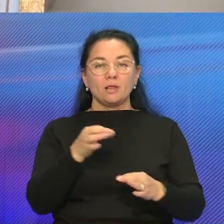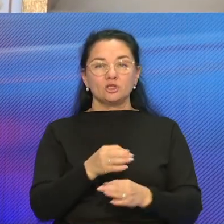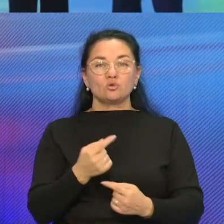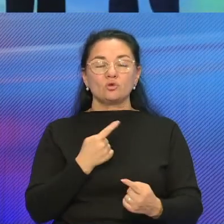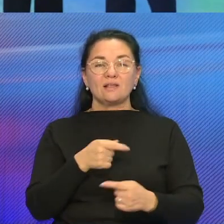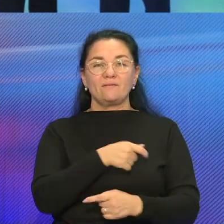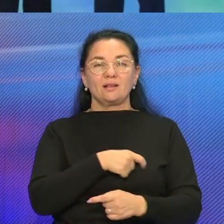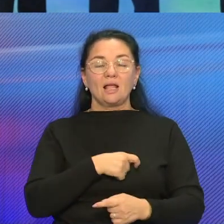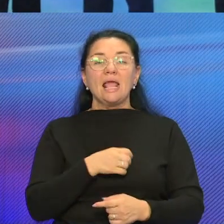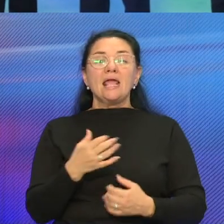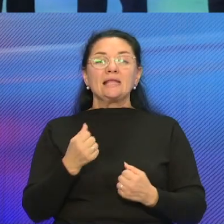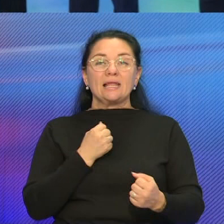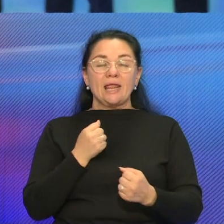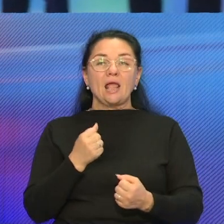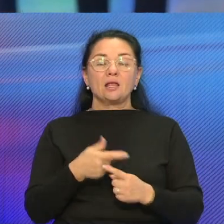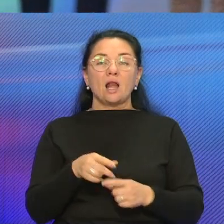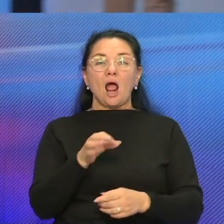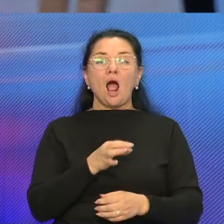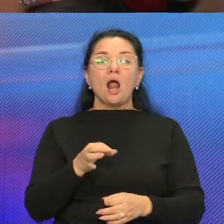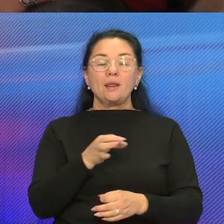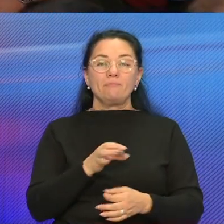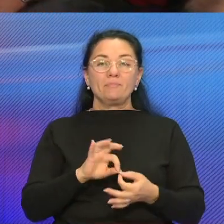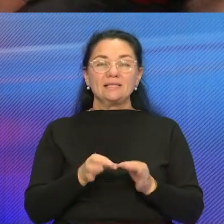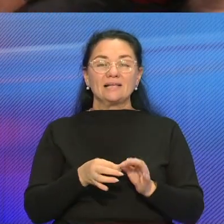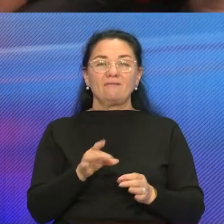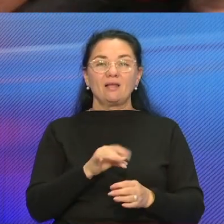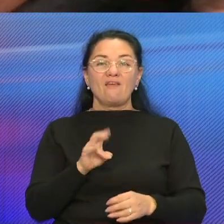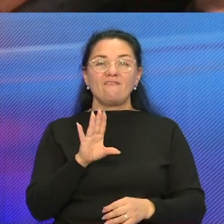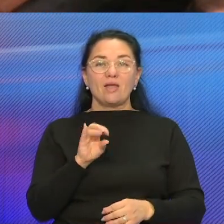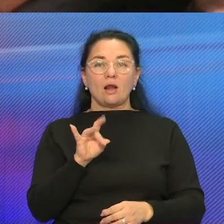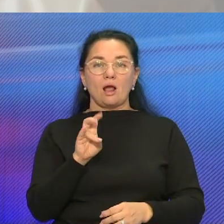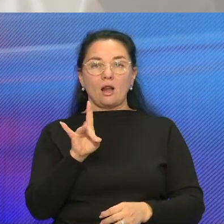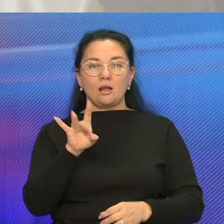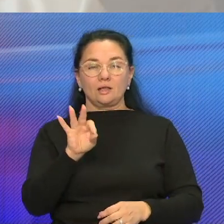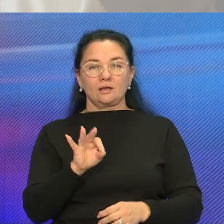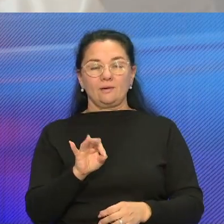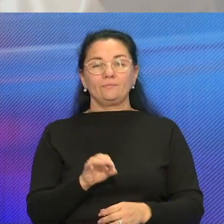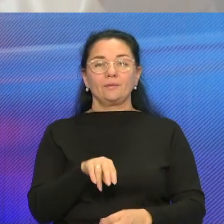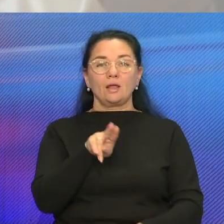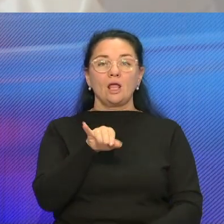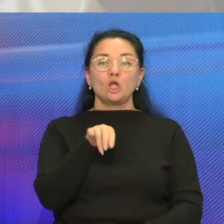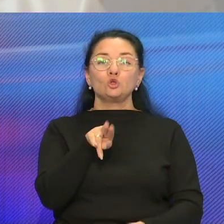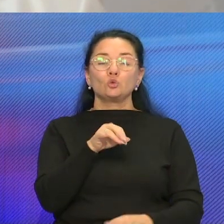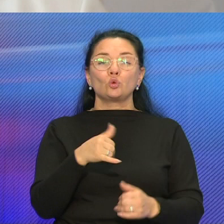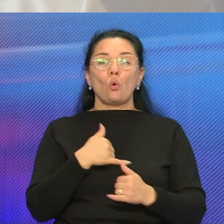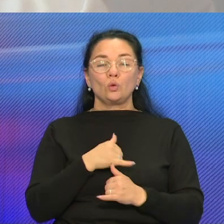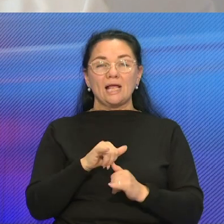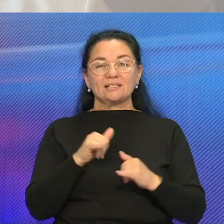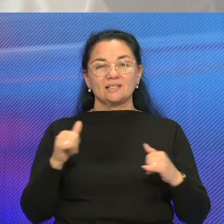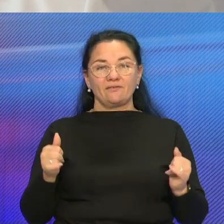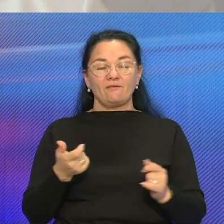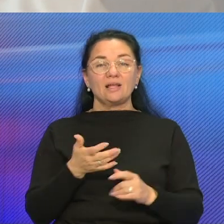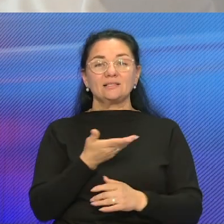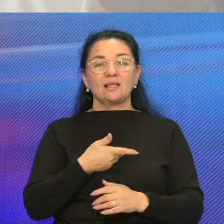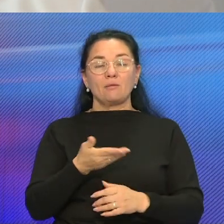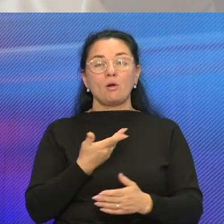отримала тренер-выкладчик в училище Олимпійського резерву по дзюдо Вера Караленка. Дзюдо у нас развівається і ми дуже раді